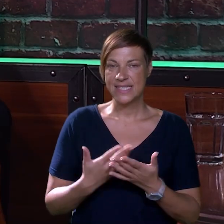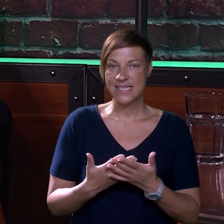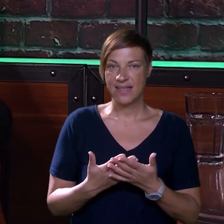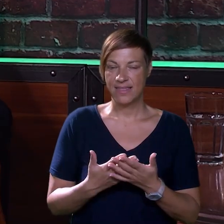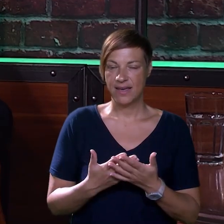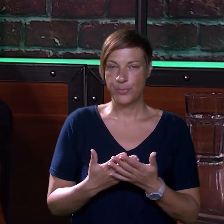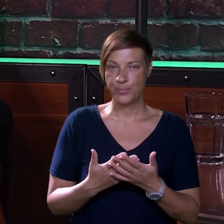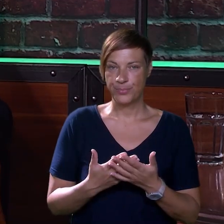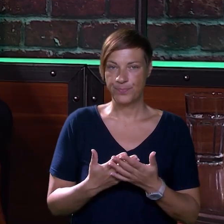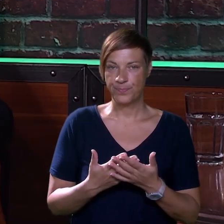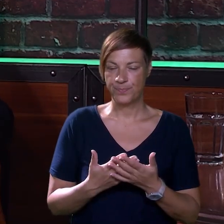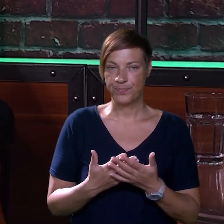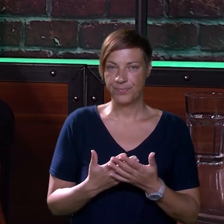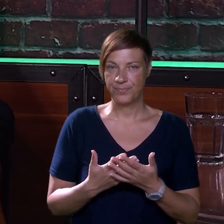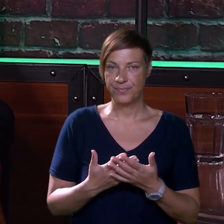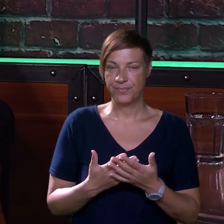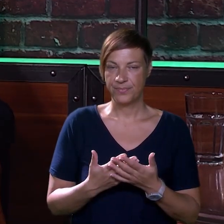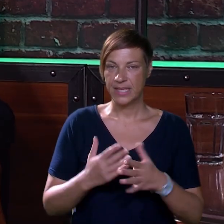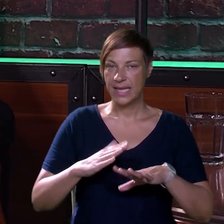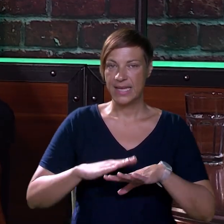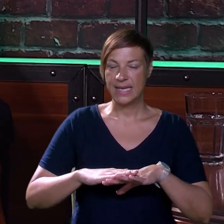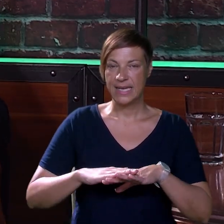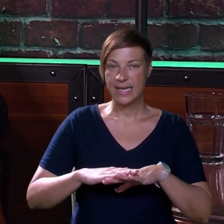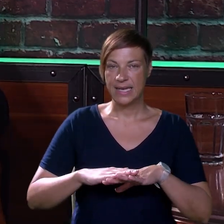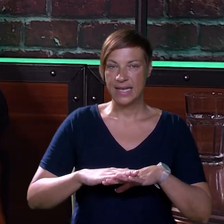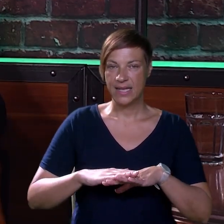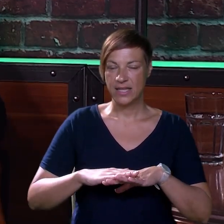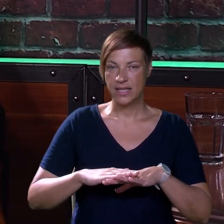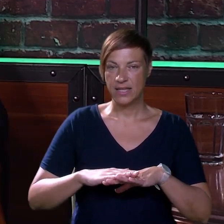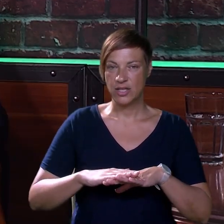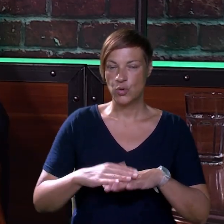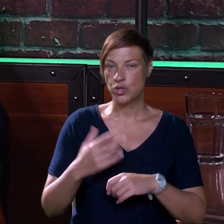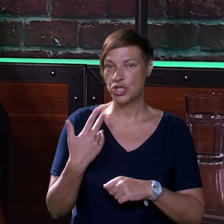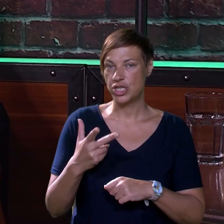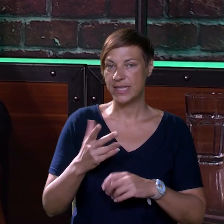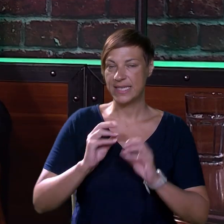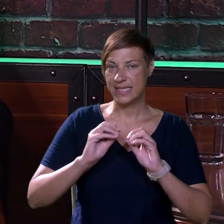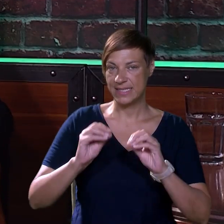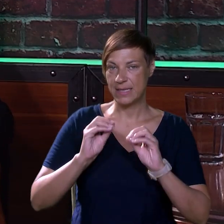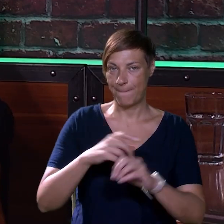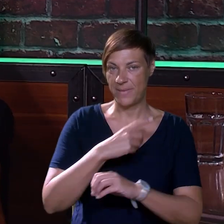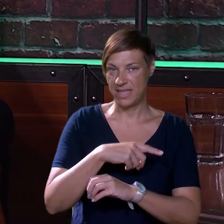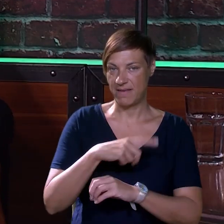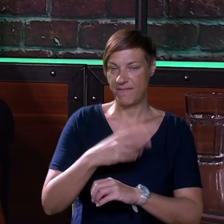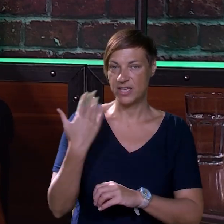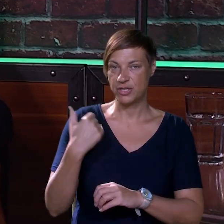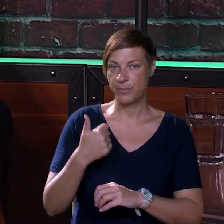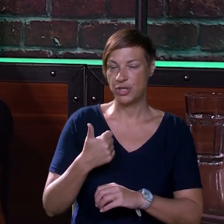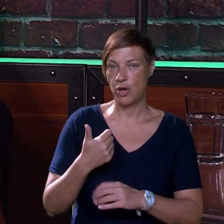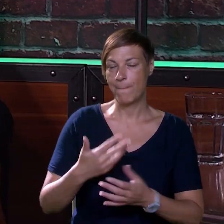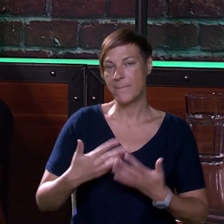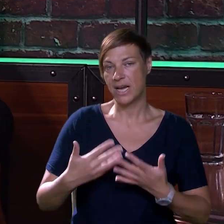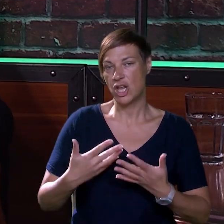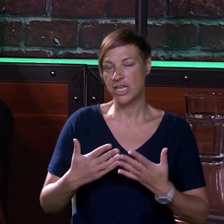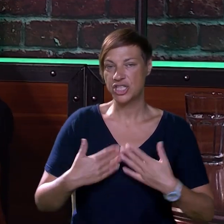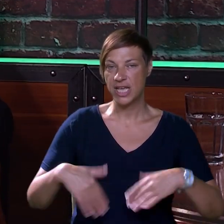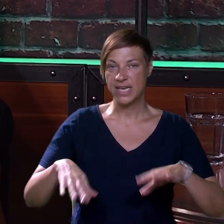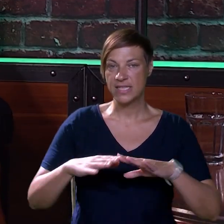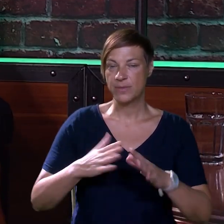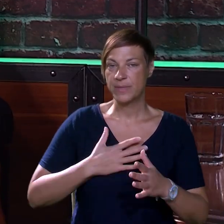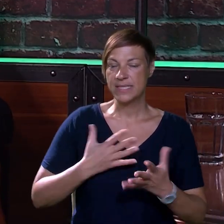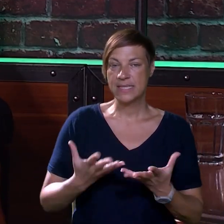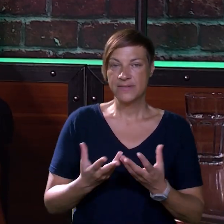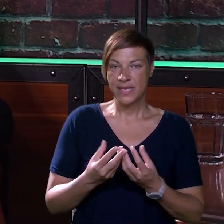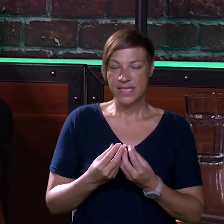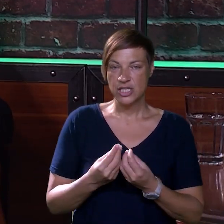znam. I na njoj će 30-ak predavača biti. To je malo ležerniji skup, mi se